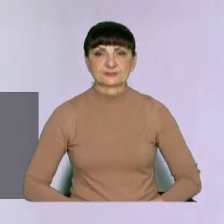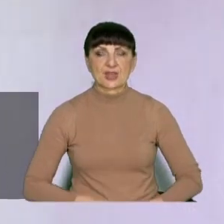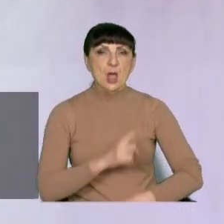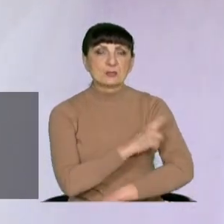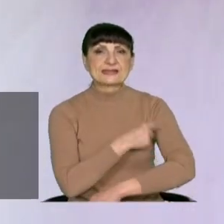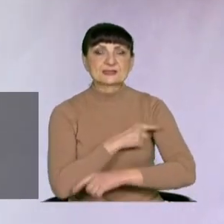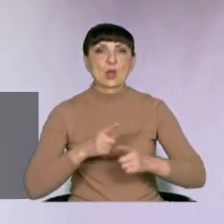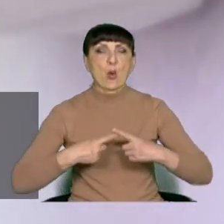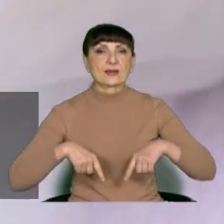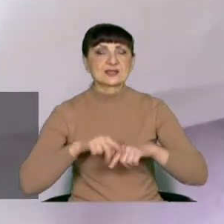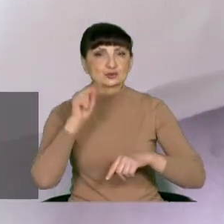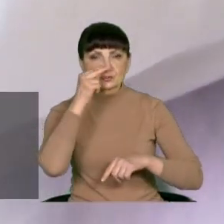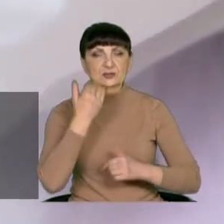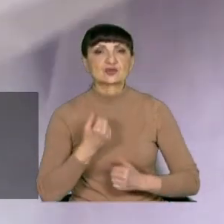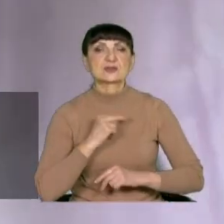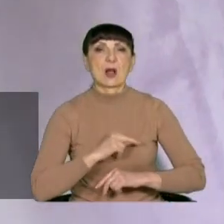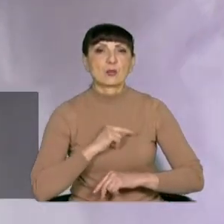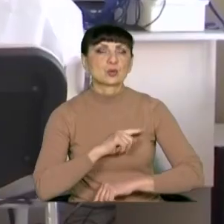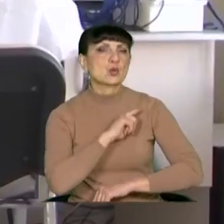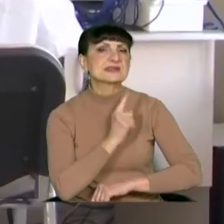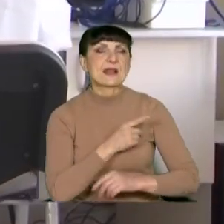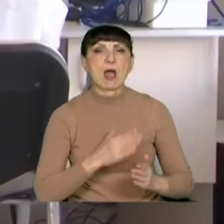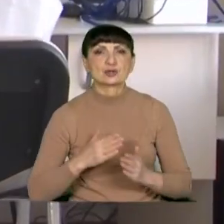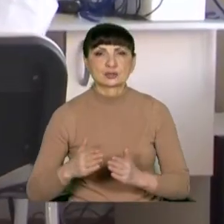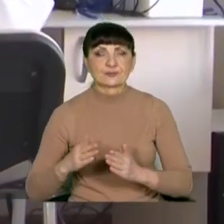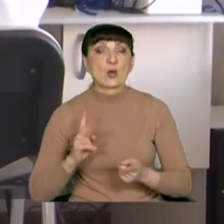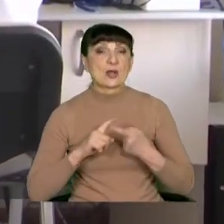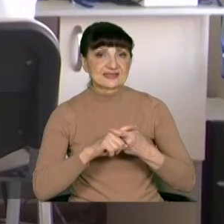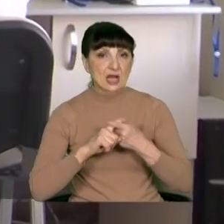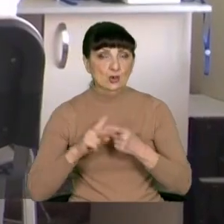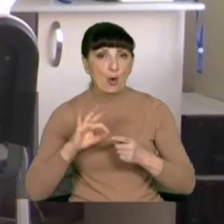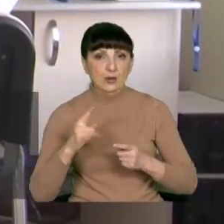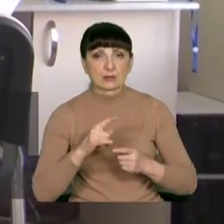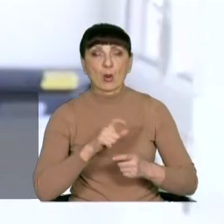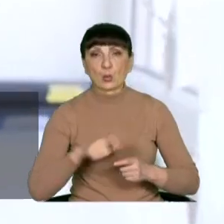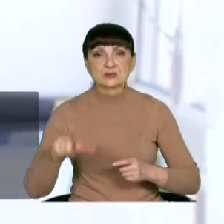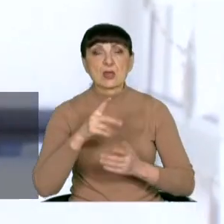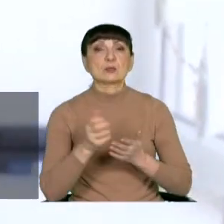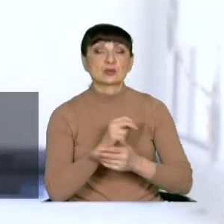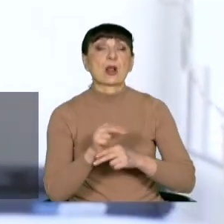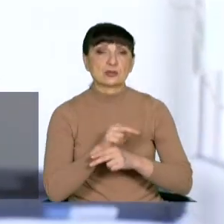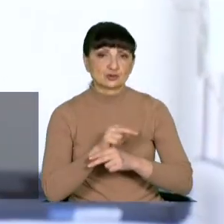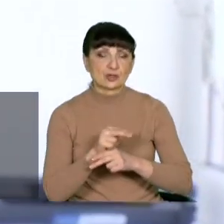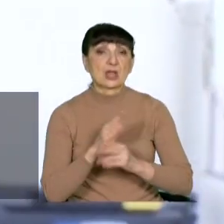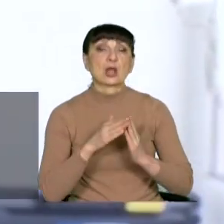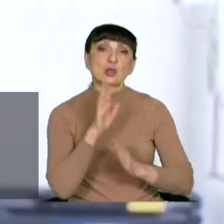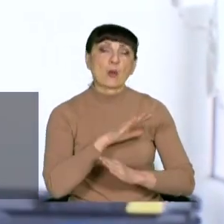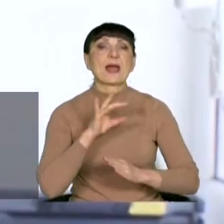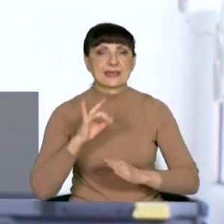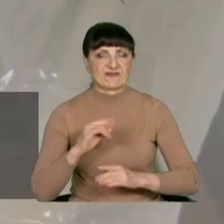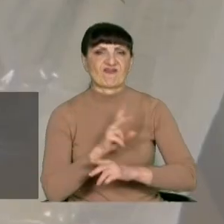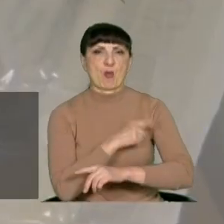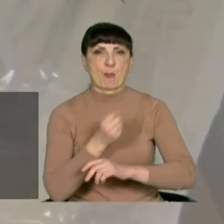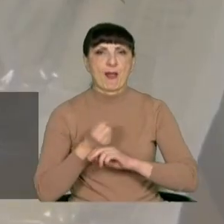Медицинские организации Шымкента сейчас работают в усиленном режиме. Заразившиеся корью пациенты получают лечение как в стационарах, так и на